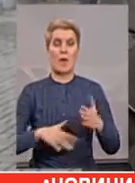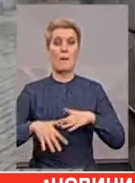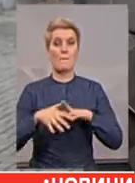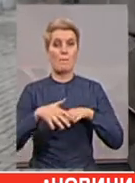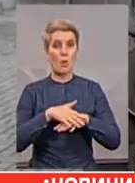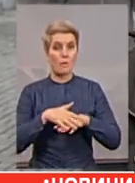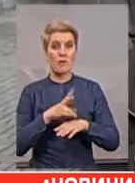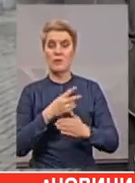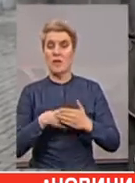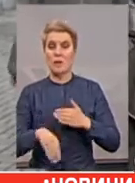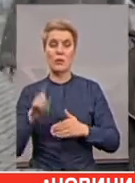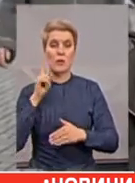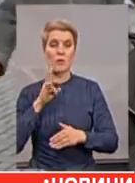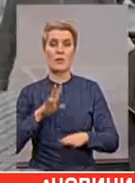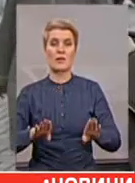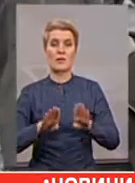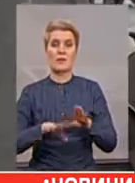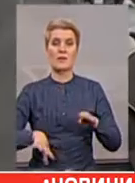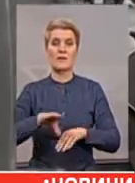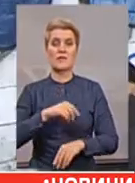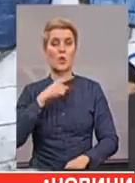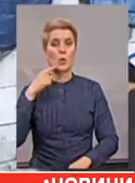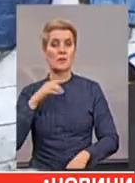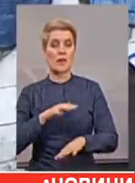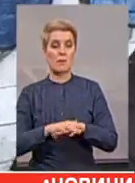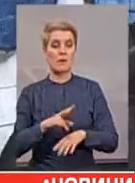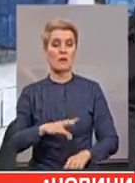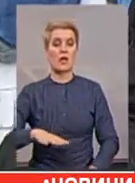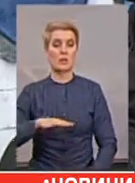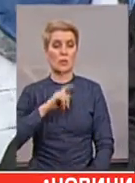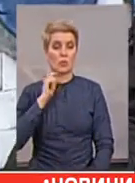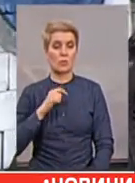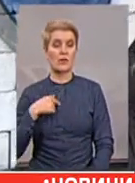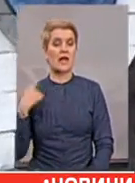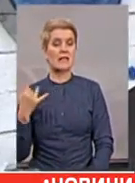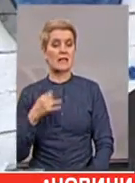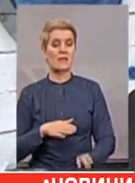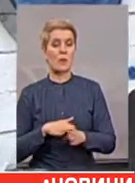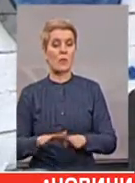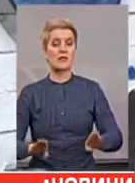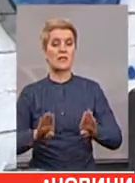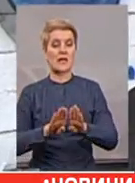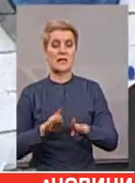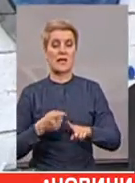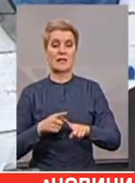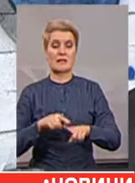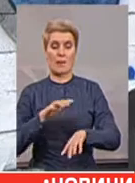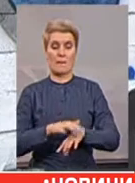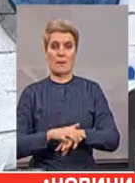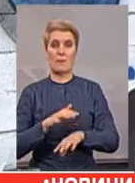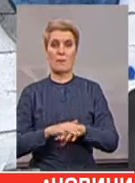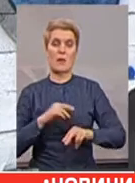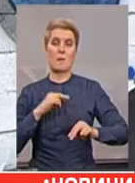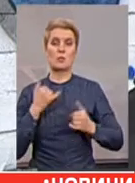не закриються всі російські банки на території України. Нас цікавить повне закриття цих банків, тому що ці банки працюють на Росію,